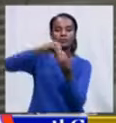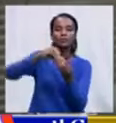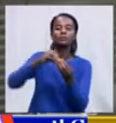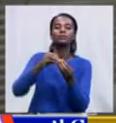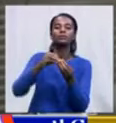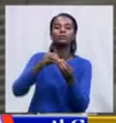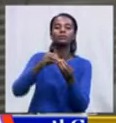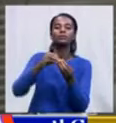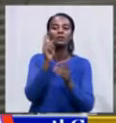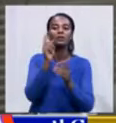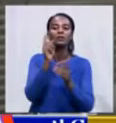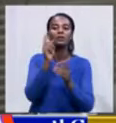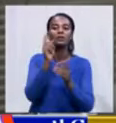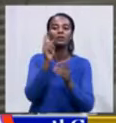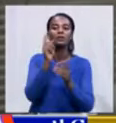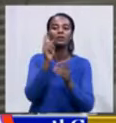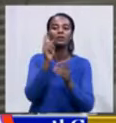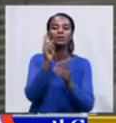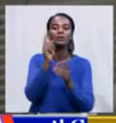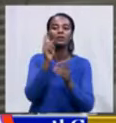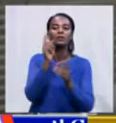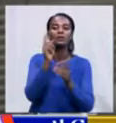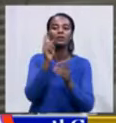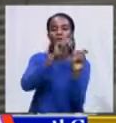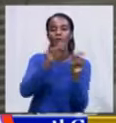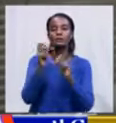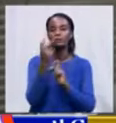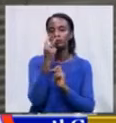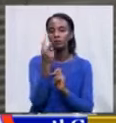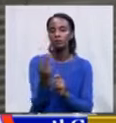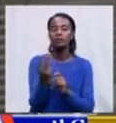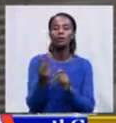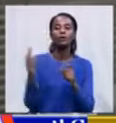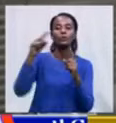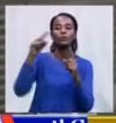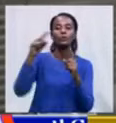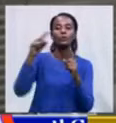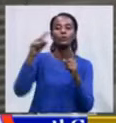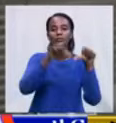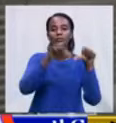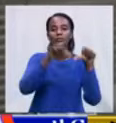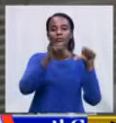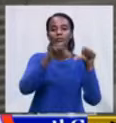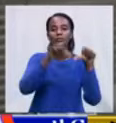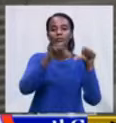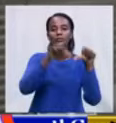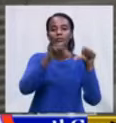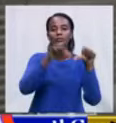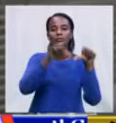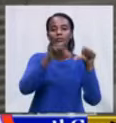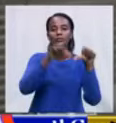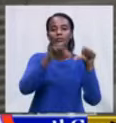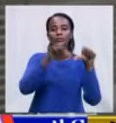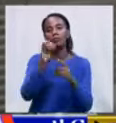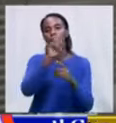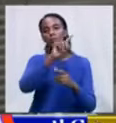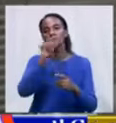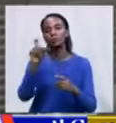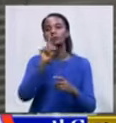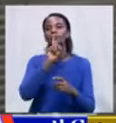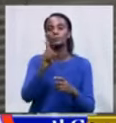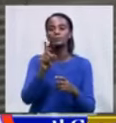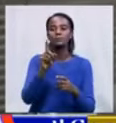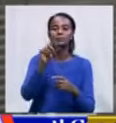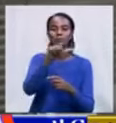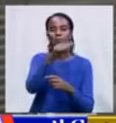ቀርቧል። ከአጠቃላይ ደግሞ ስናይ ወደ ያደረው ሲጨመርበት ወደ 70% አካባቢ ነው የሚደርሰው። ከእንዲያኛው ደግሞ